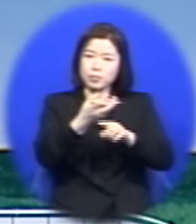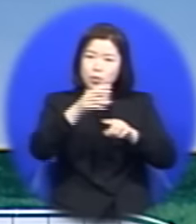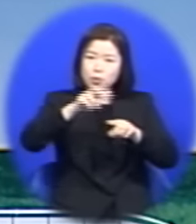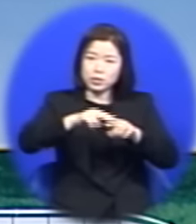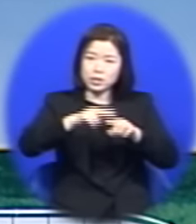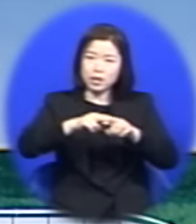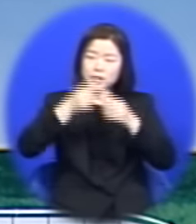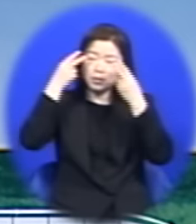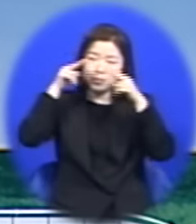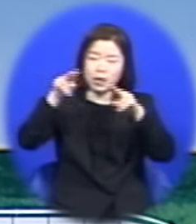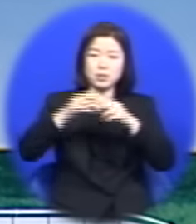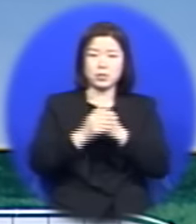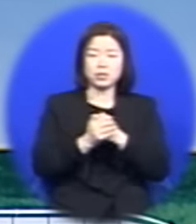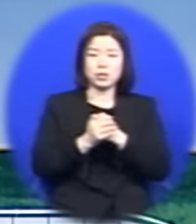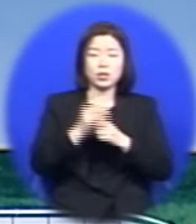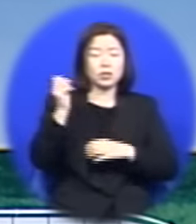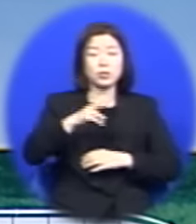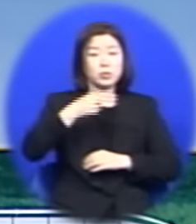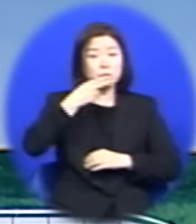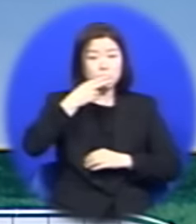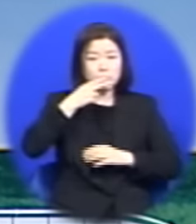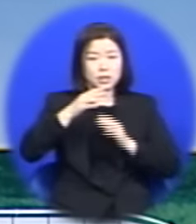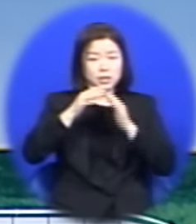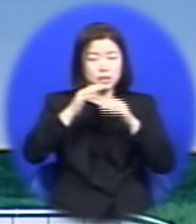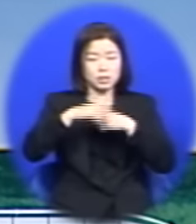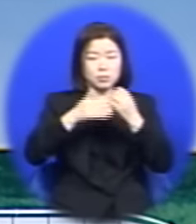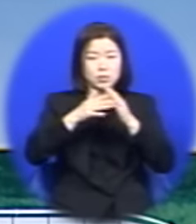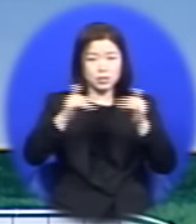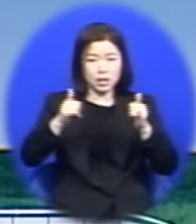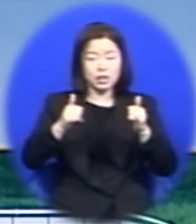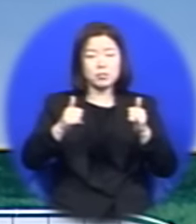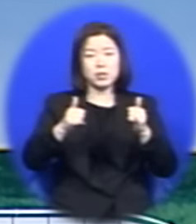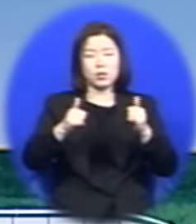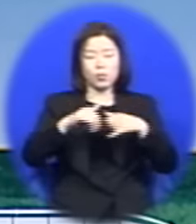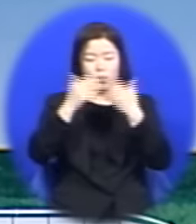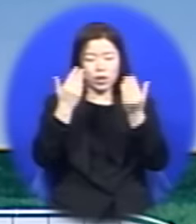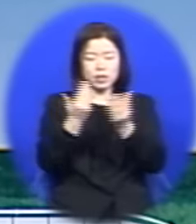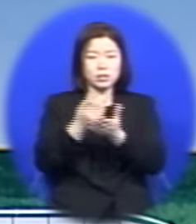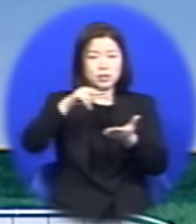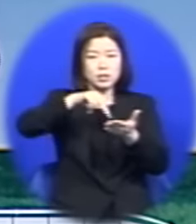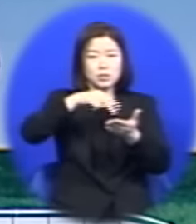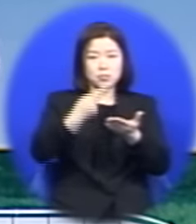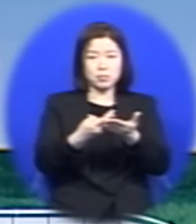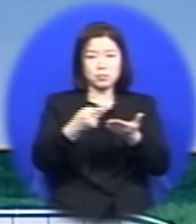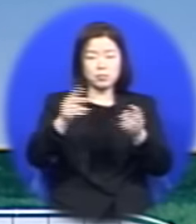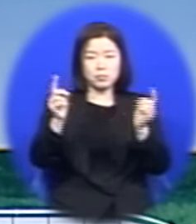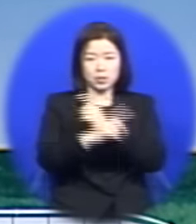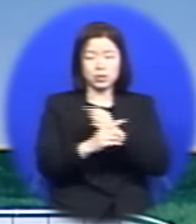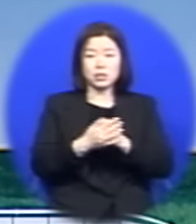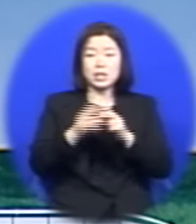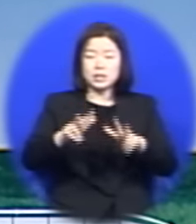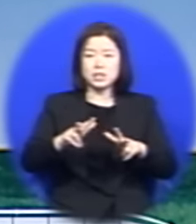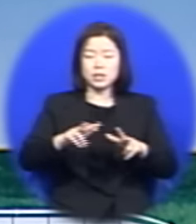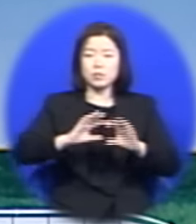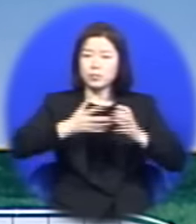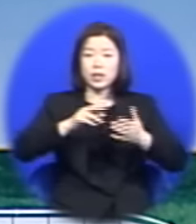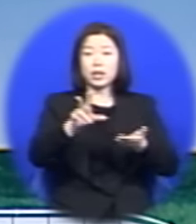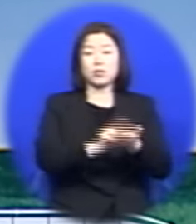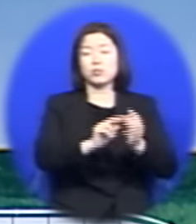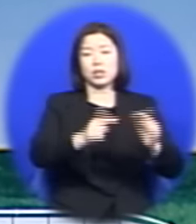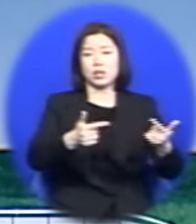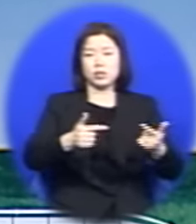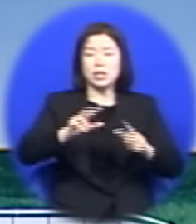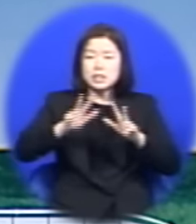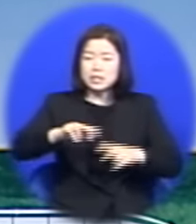바라보았습니다. 그리고는 이사야가 완전히 꼬꾸라졌어요. 지금 나라가 문제가 아닙니다. 자기 자신이